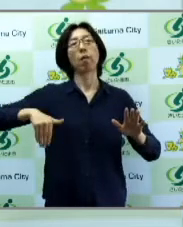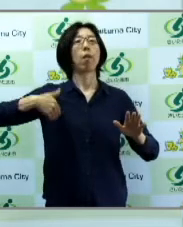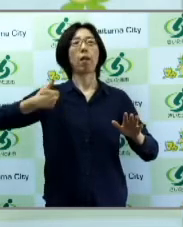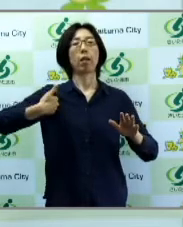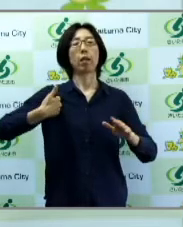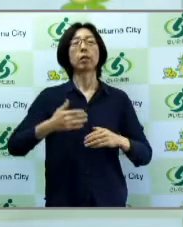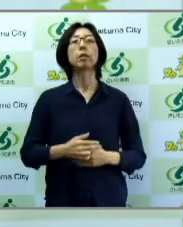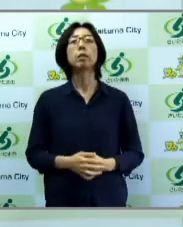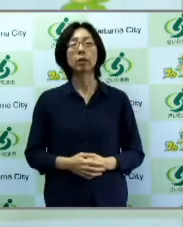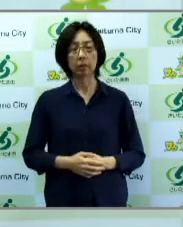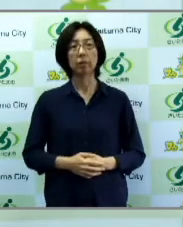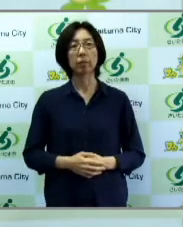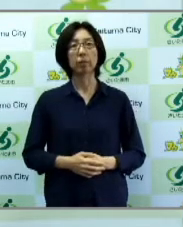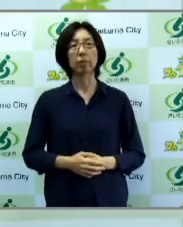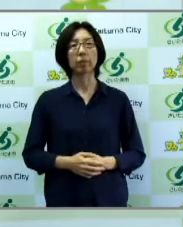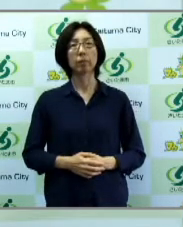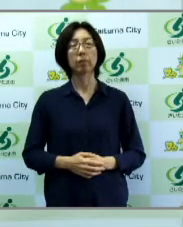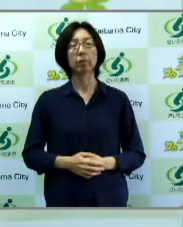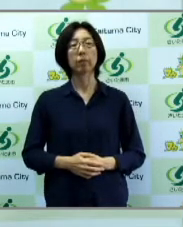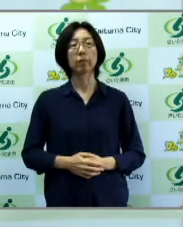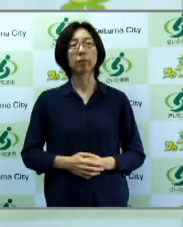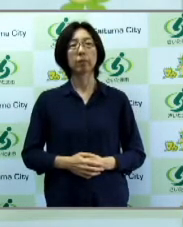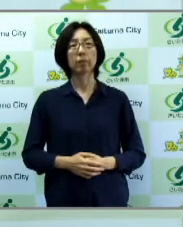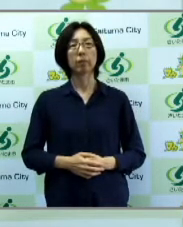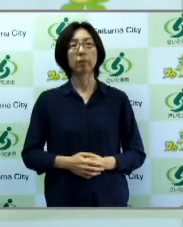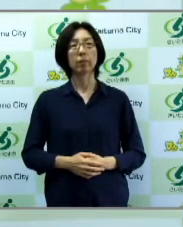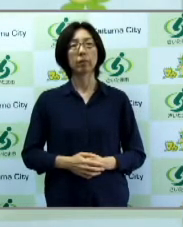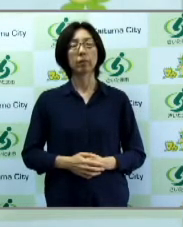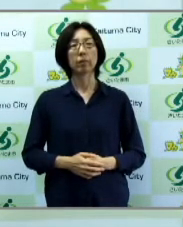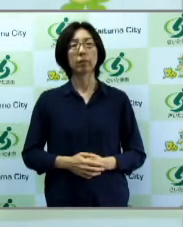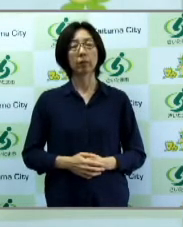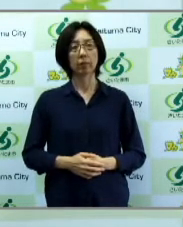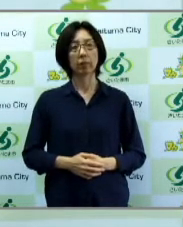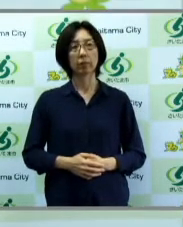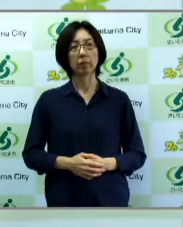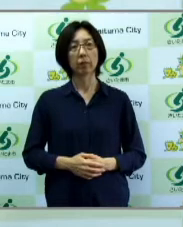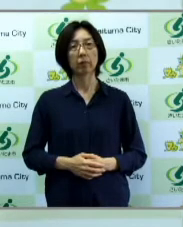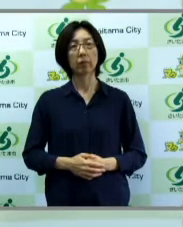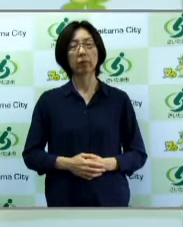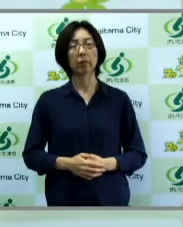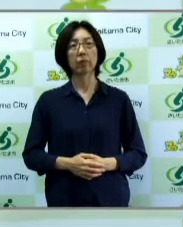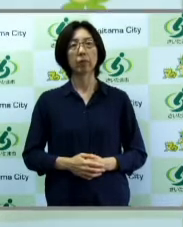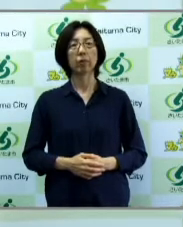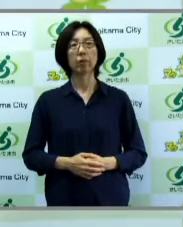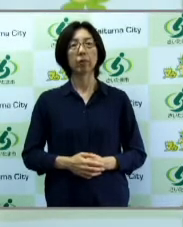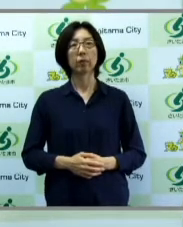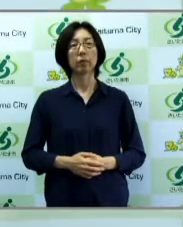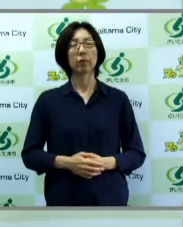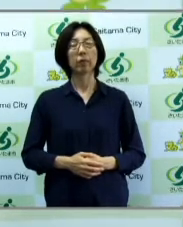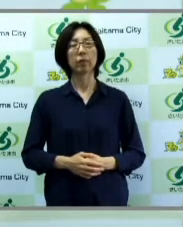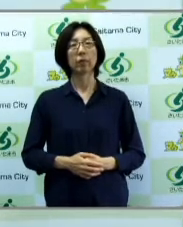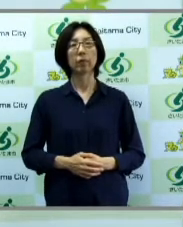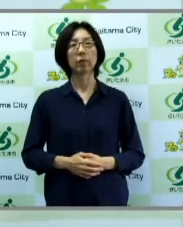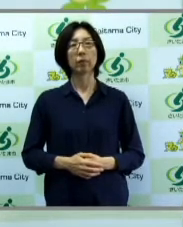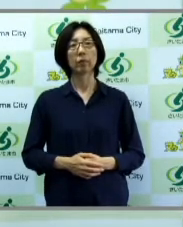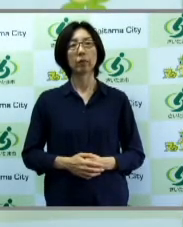。 ありがとうございました。他社で質問ある方お願いします。